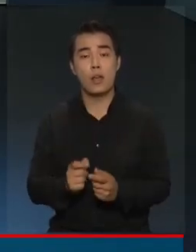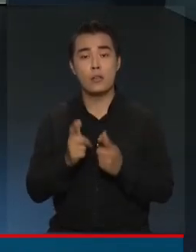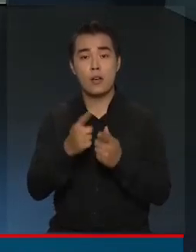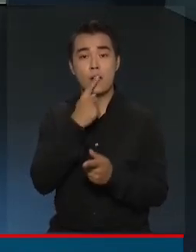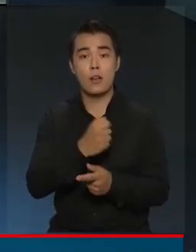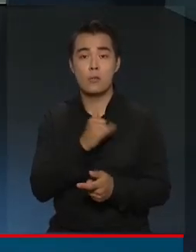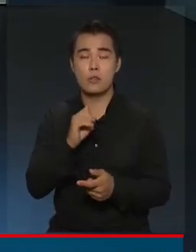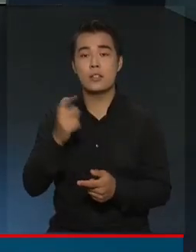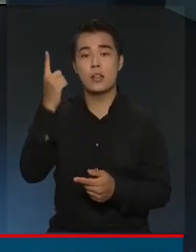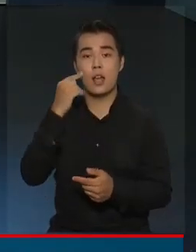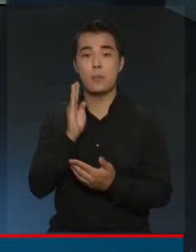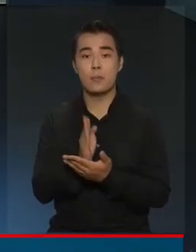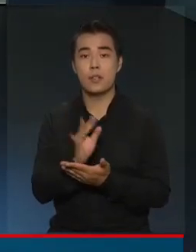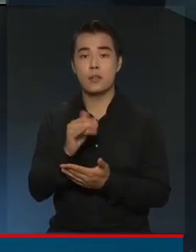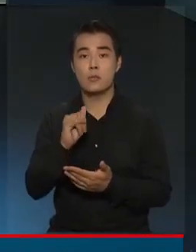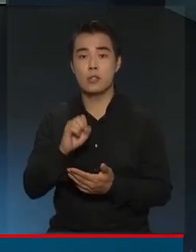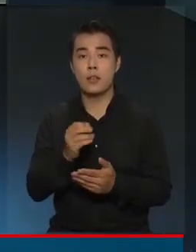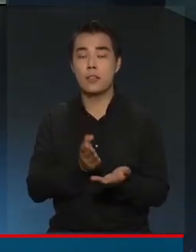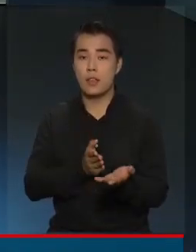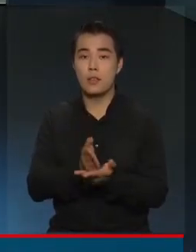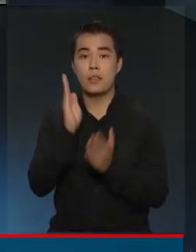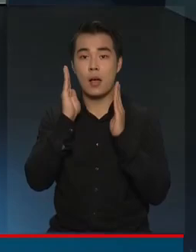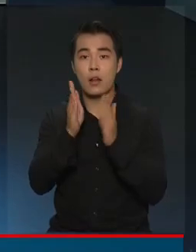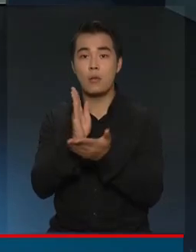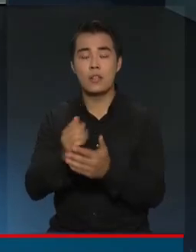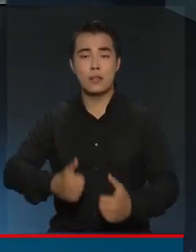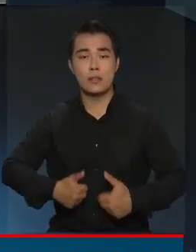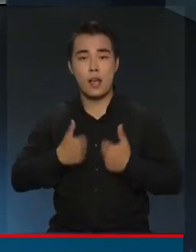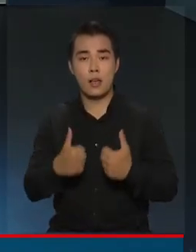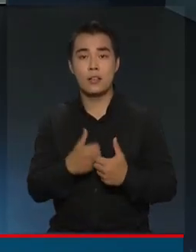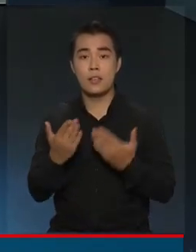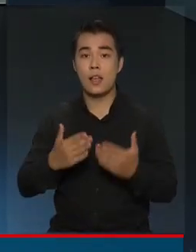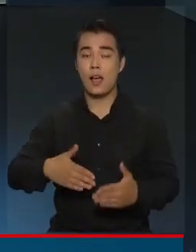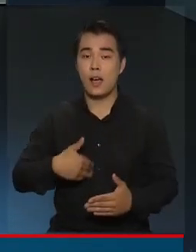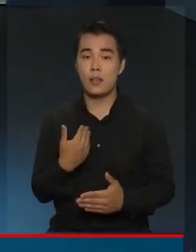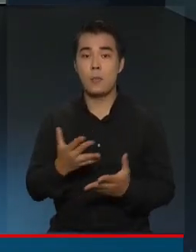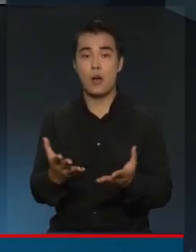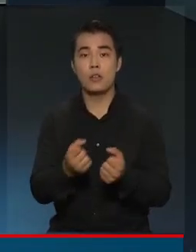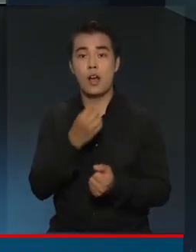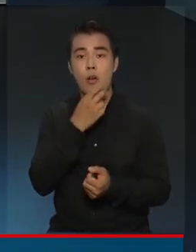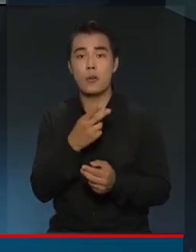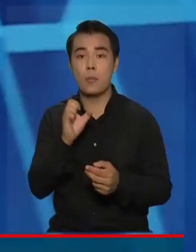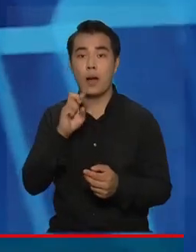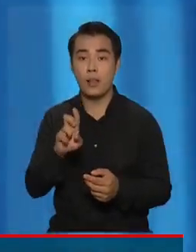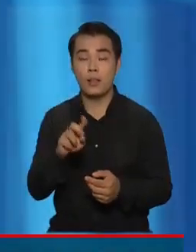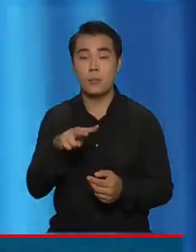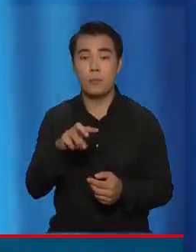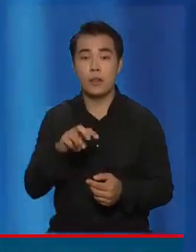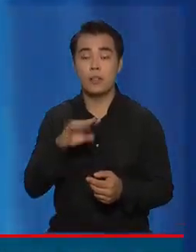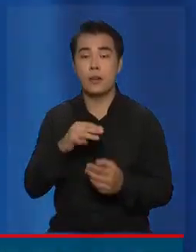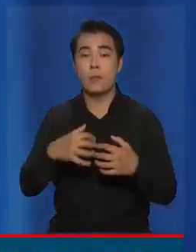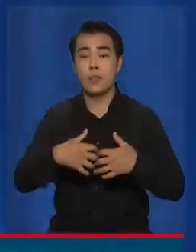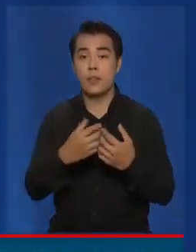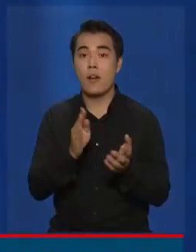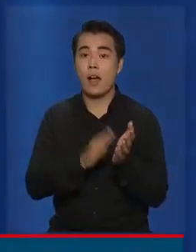службу, они уже об этом знают. И уже целенаправленно будут стремиться, если захотят, получать хорошие баллы и